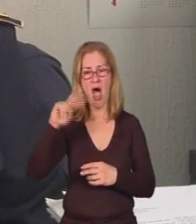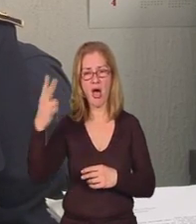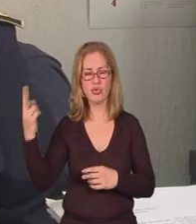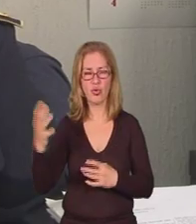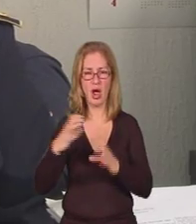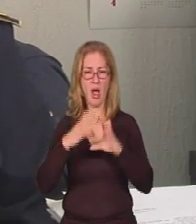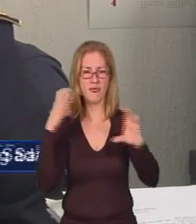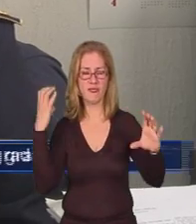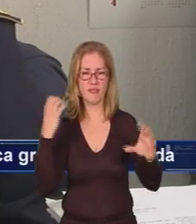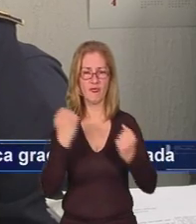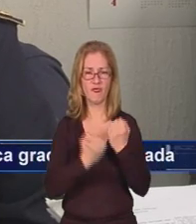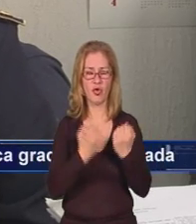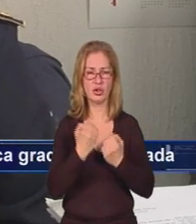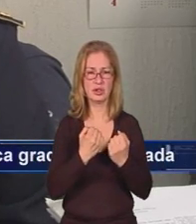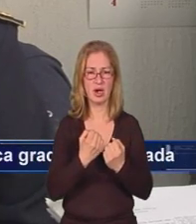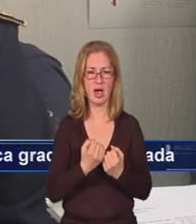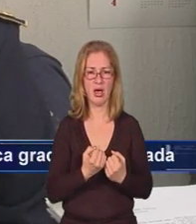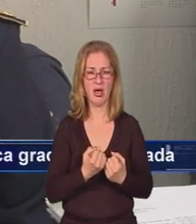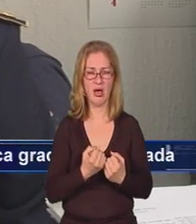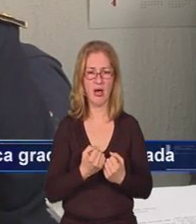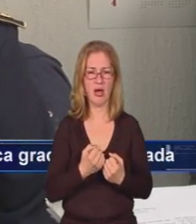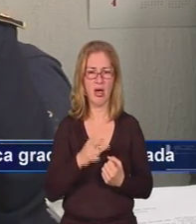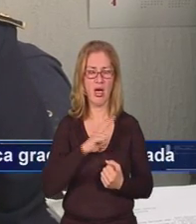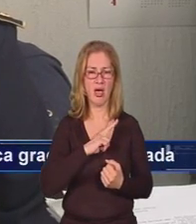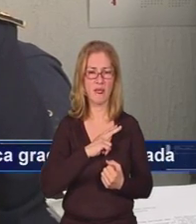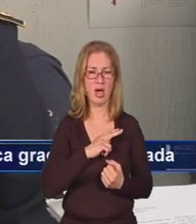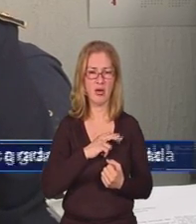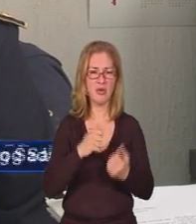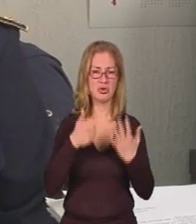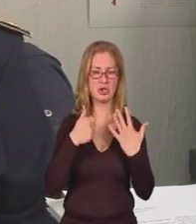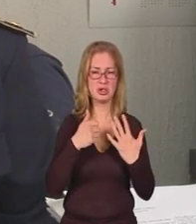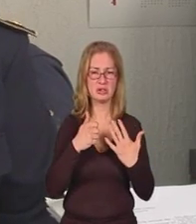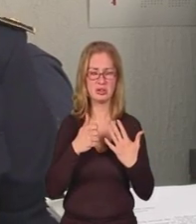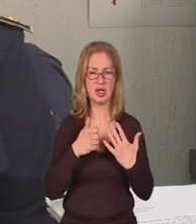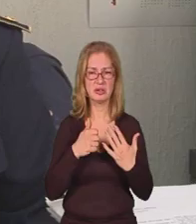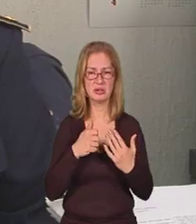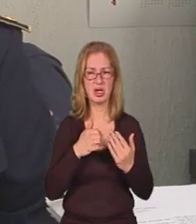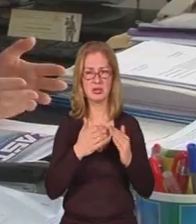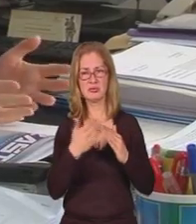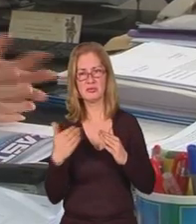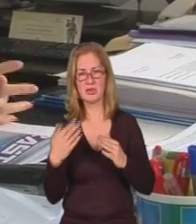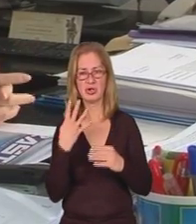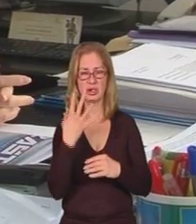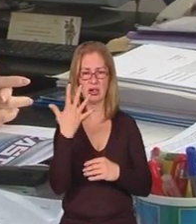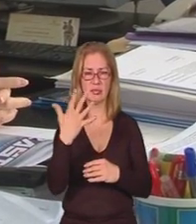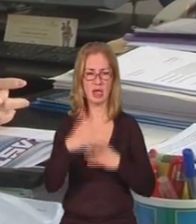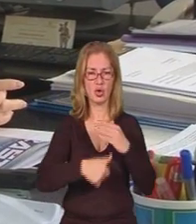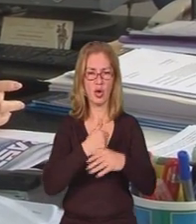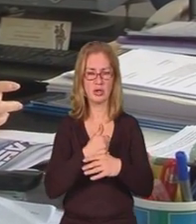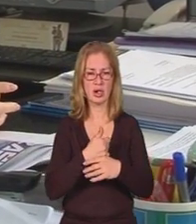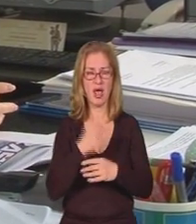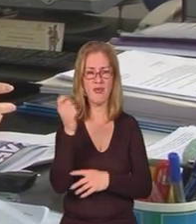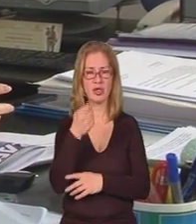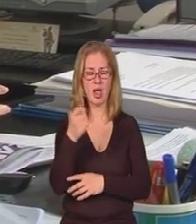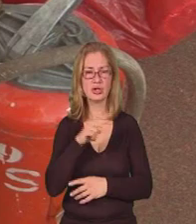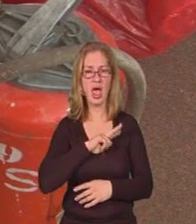A sva druga su između 60 i 45 godina. Kako kaže, vatrogasci